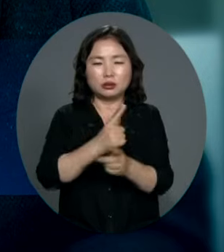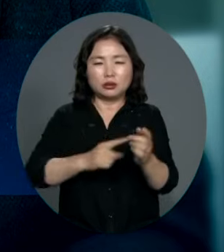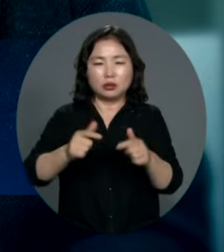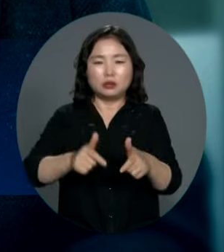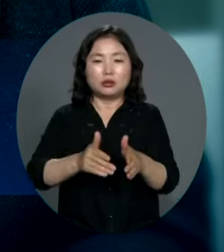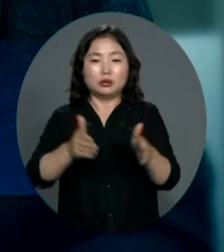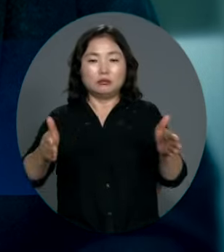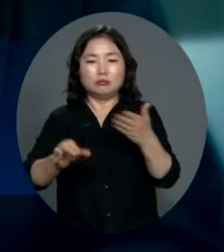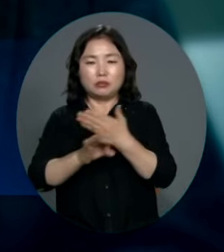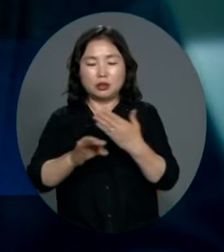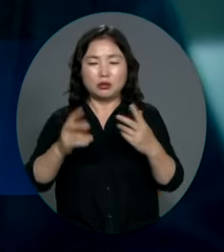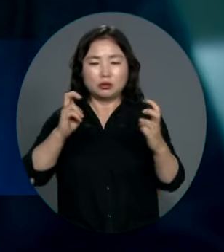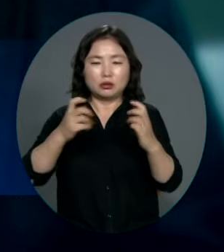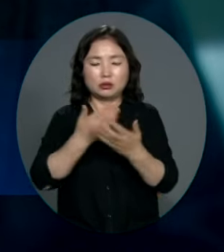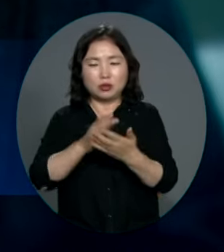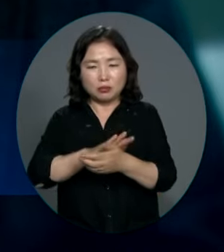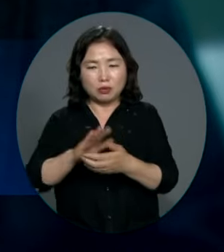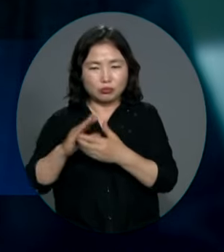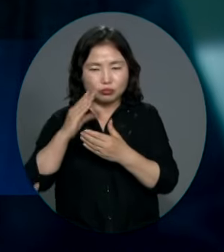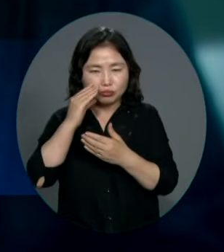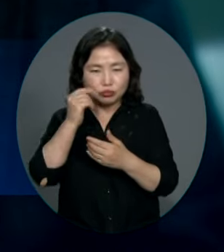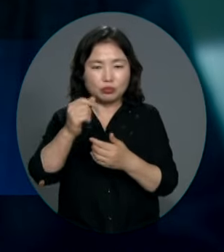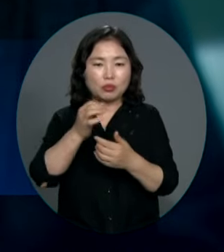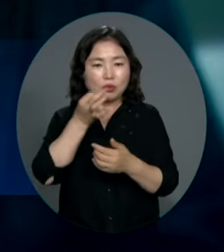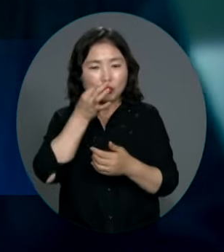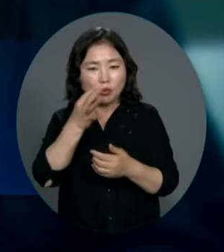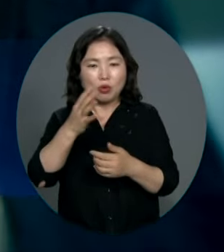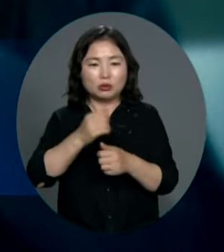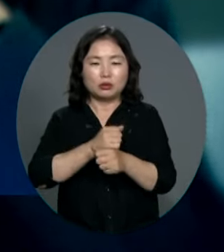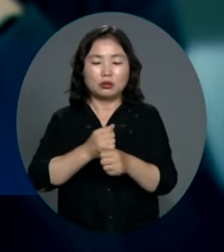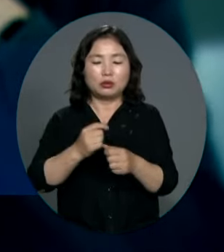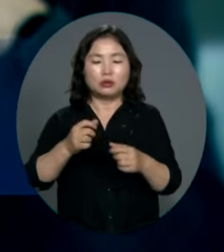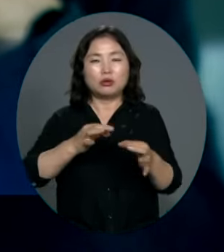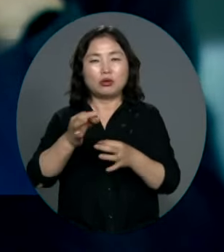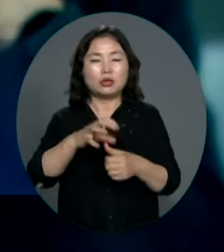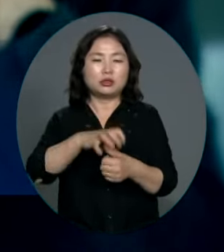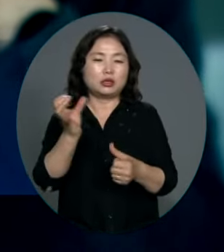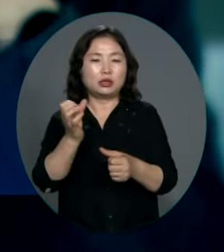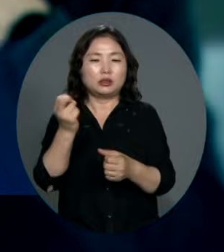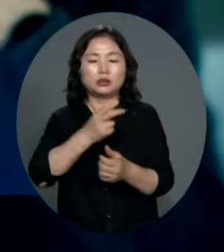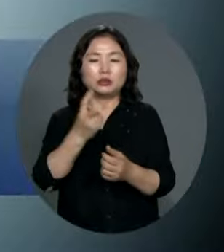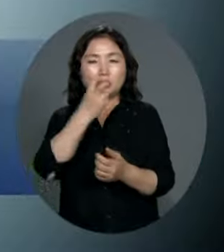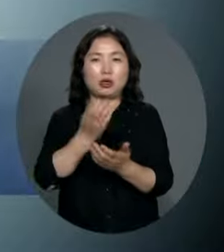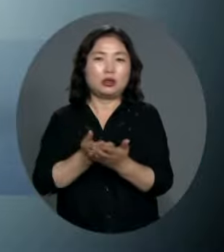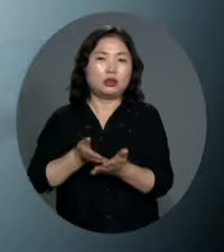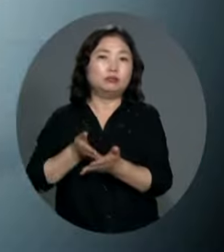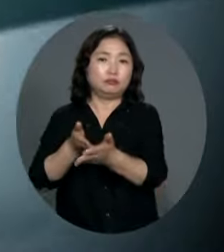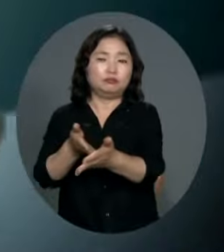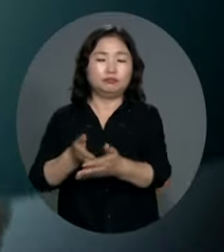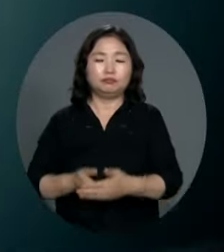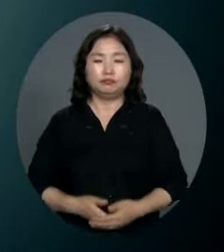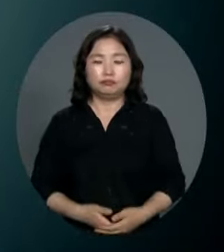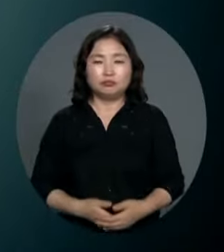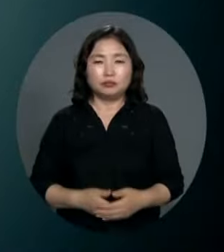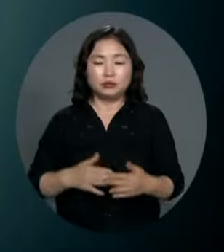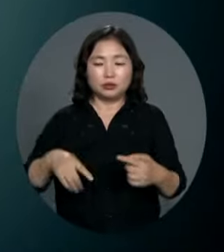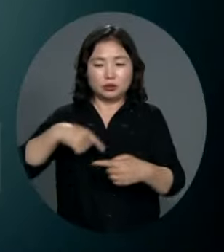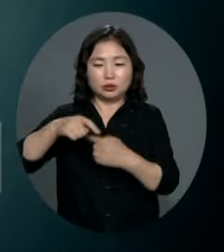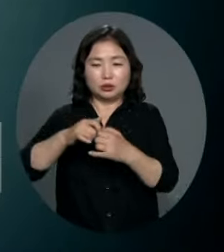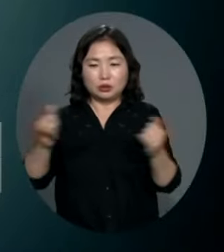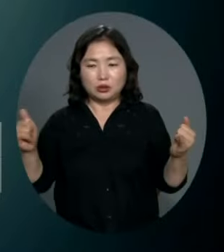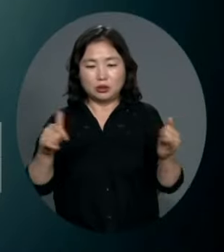회사를 개선하는 것을 보여주고 그리고 그때 거래체계를 그때 심사해 주십시오. 현